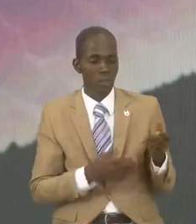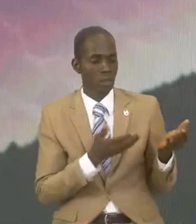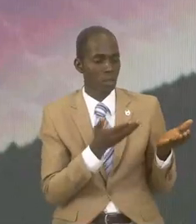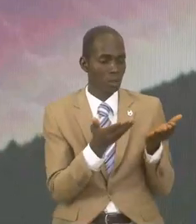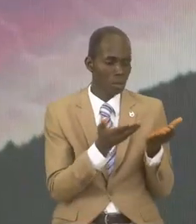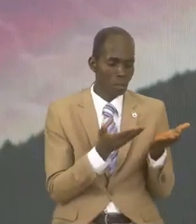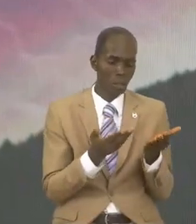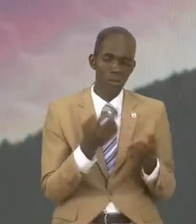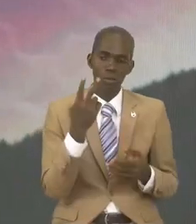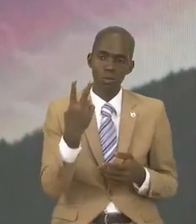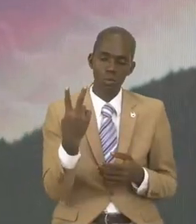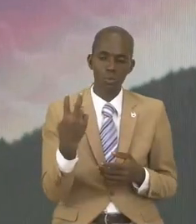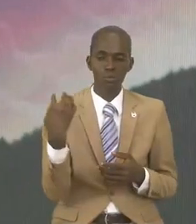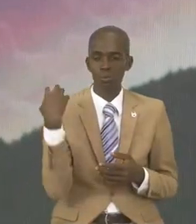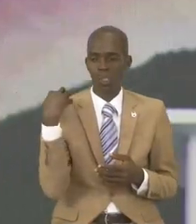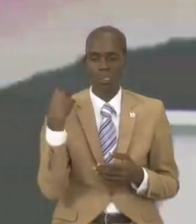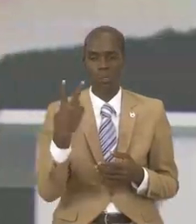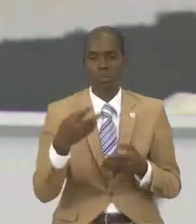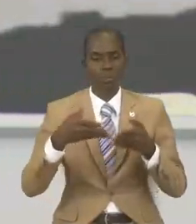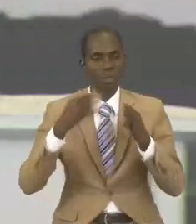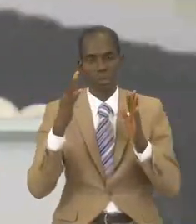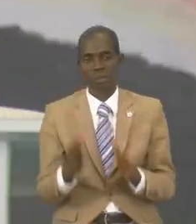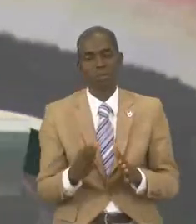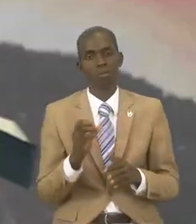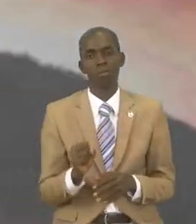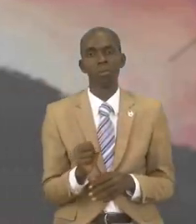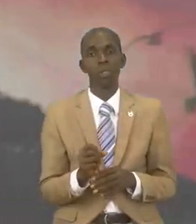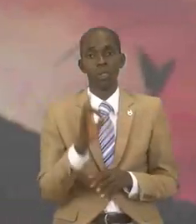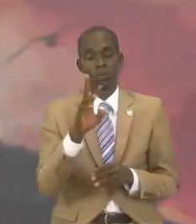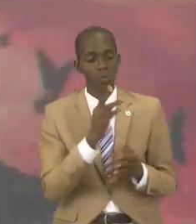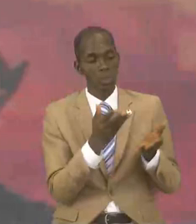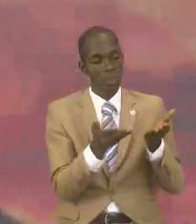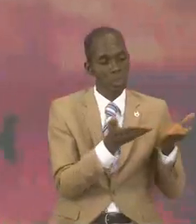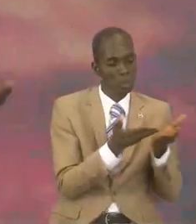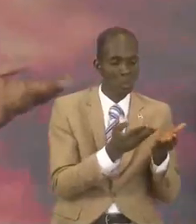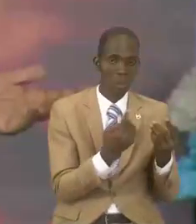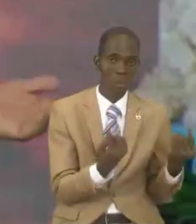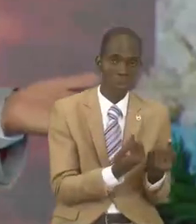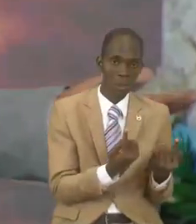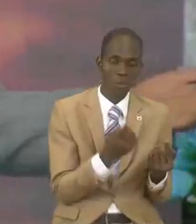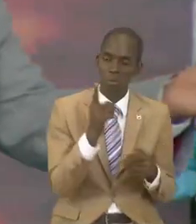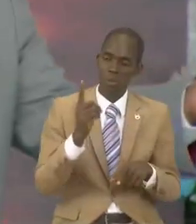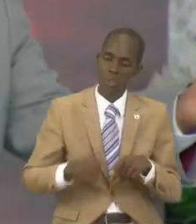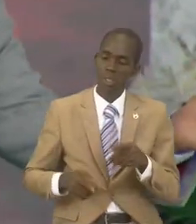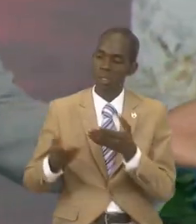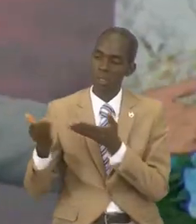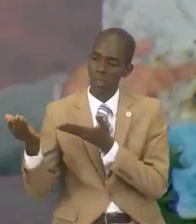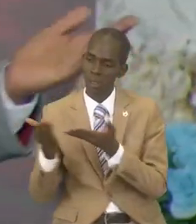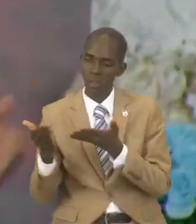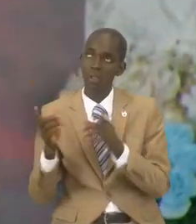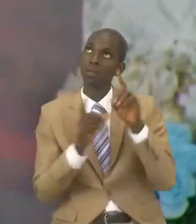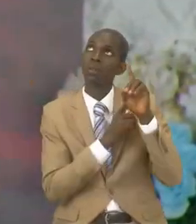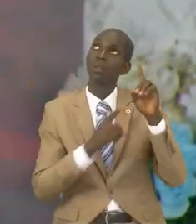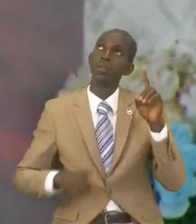servir deux maîtres. Si vous servez le péché, vous ne pouvez pas servir